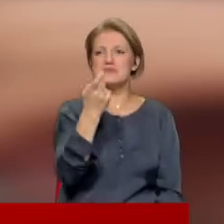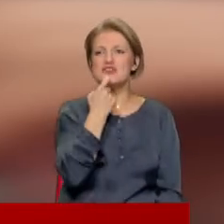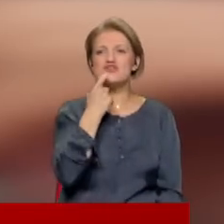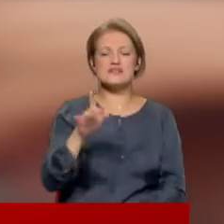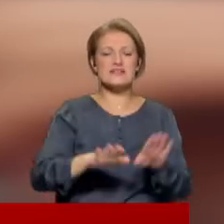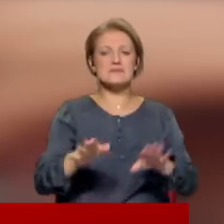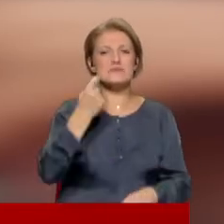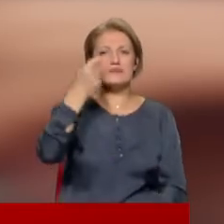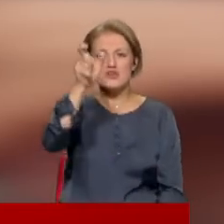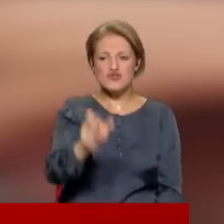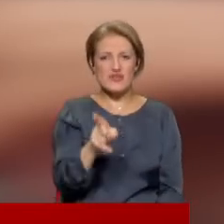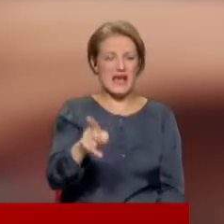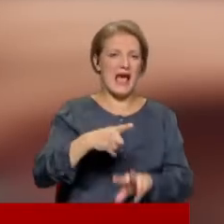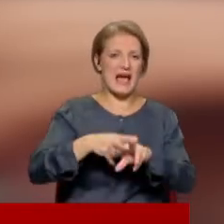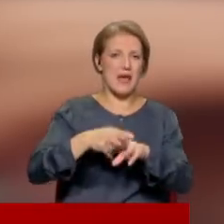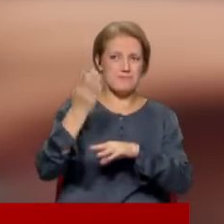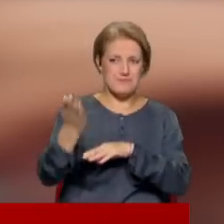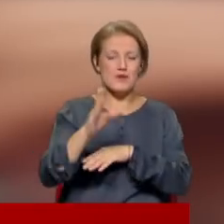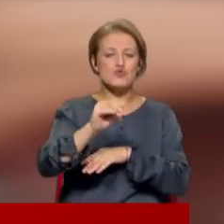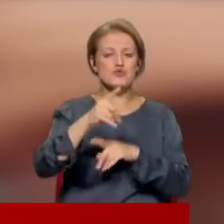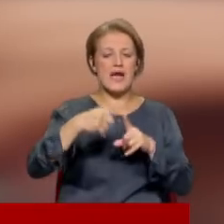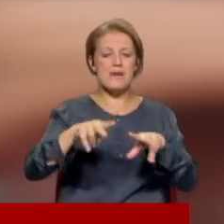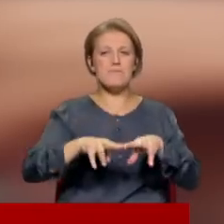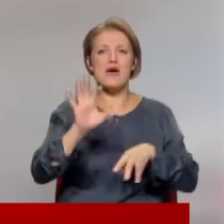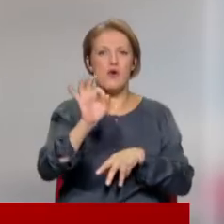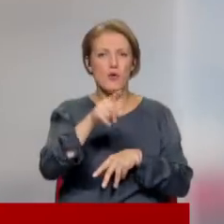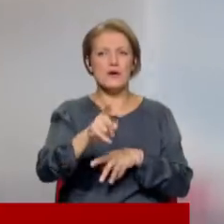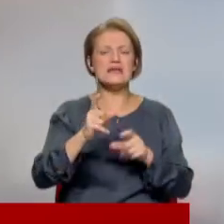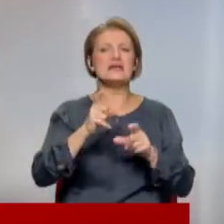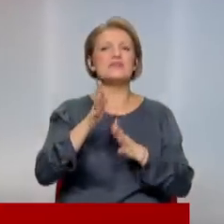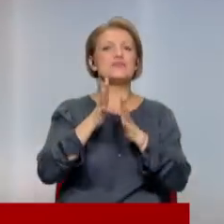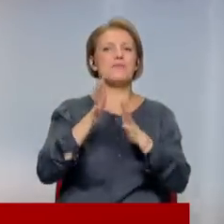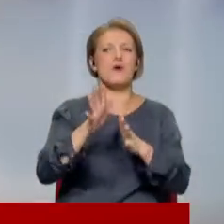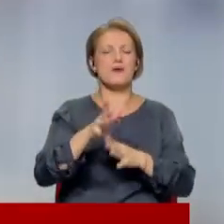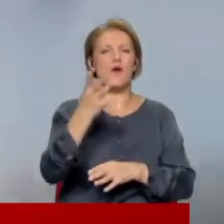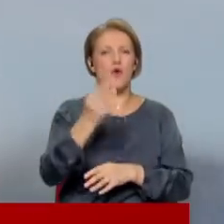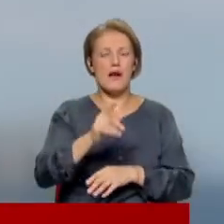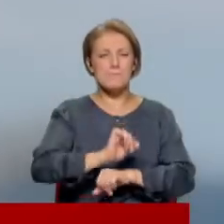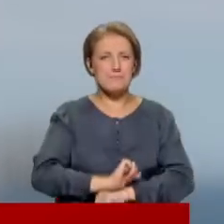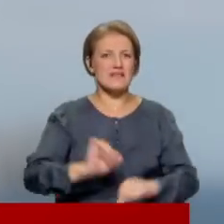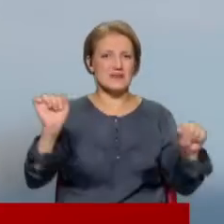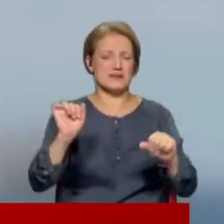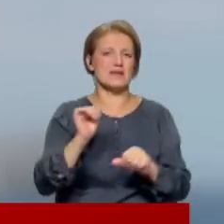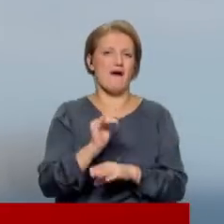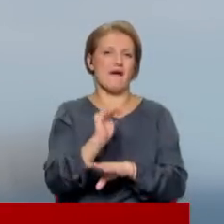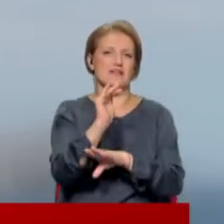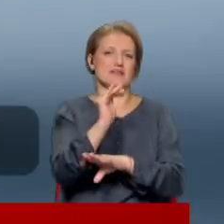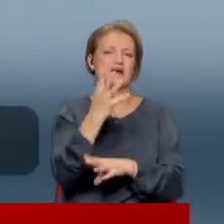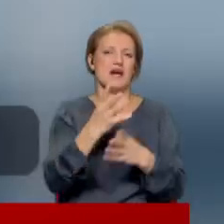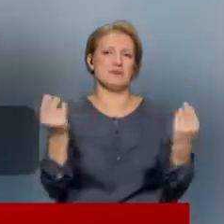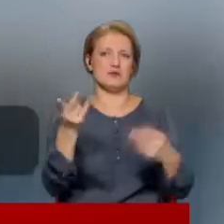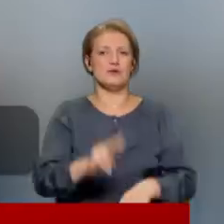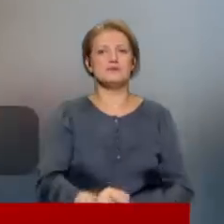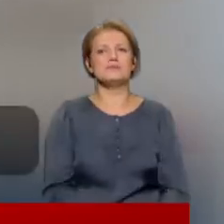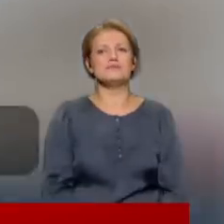yaşındaki depremzede işçi Ekrem Kalkan, Toprak Mahsulleri Ofisi'nin silolarında meydana gelen patlamada yaşamını yitirdi.